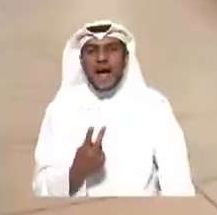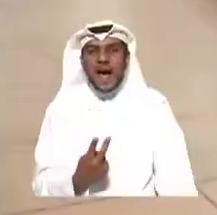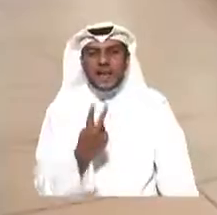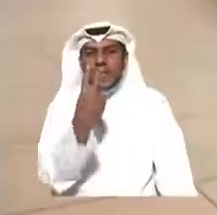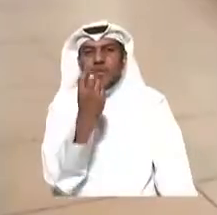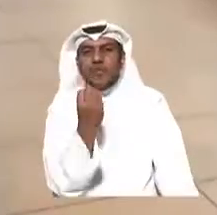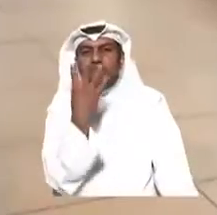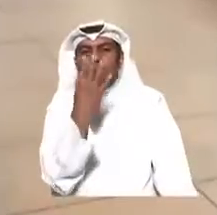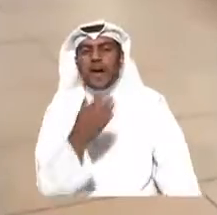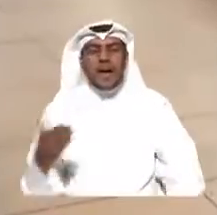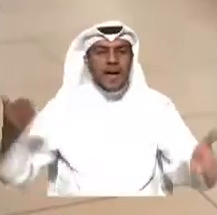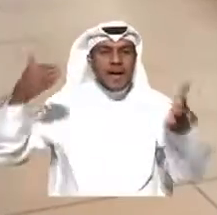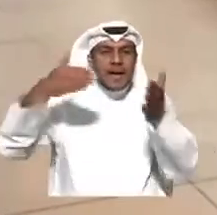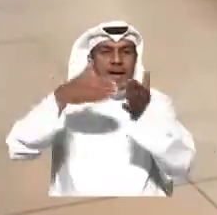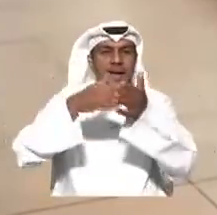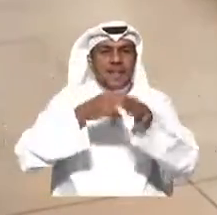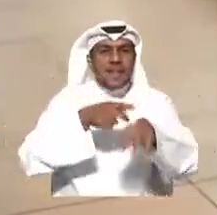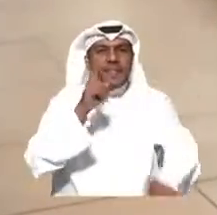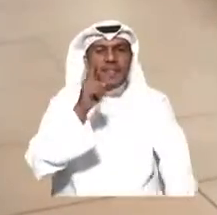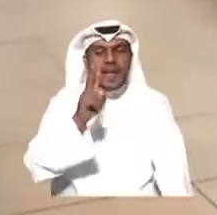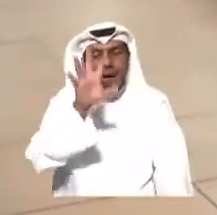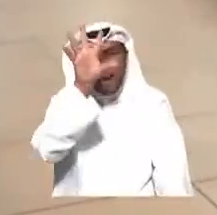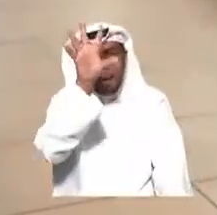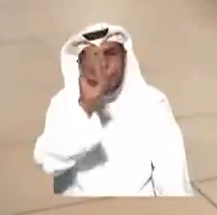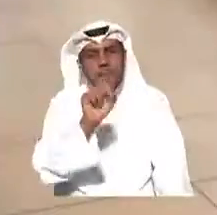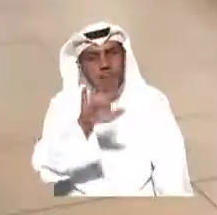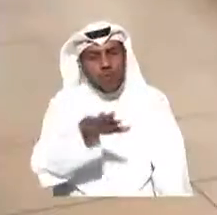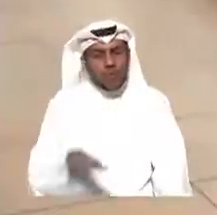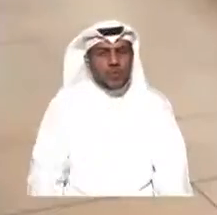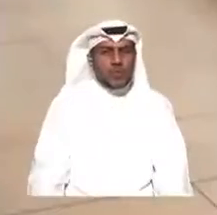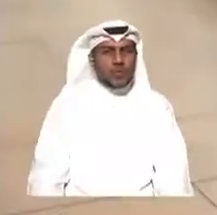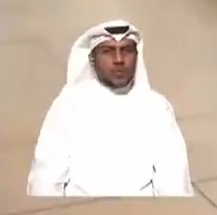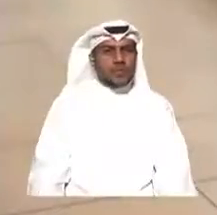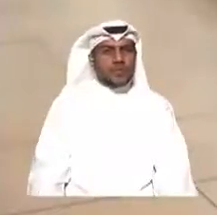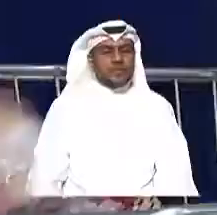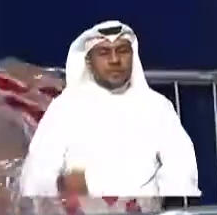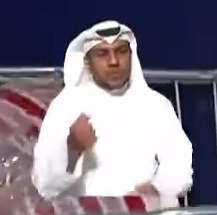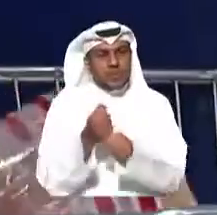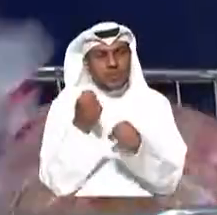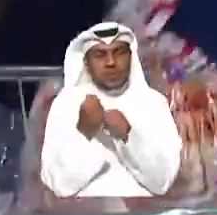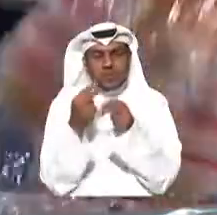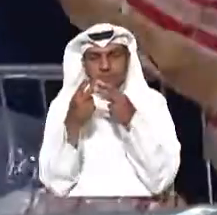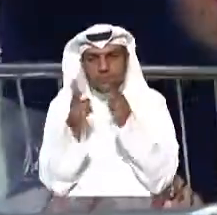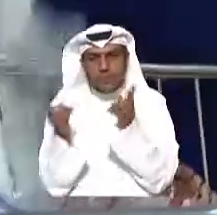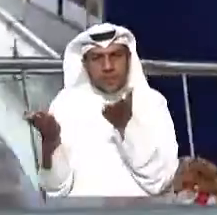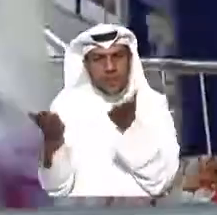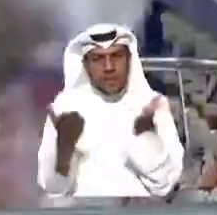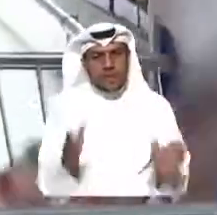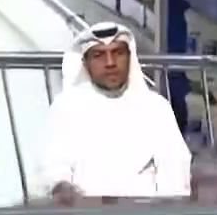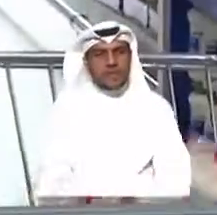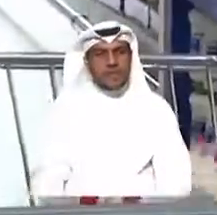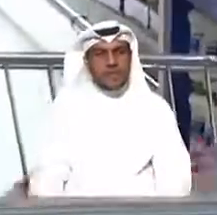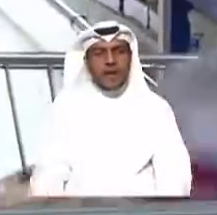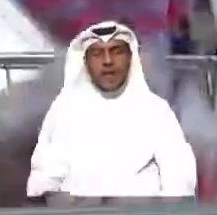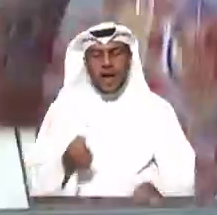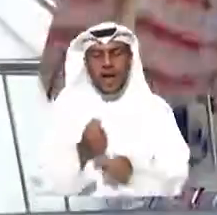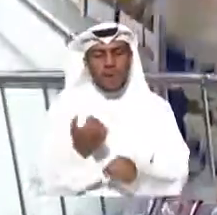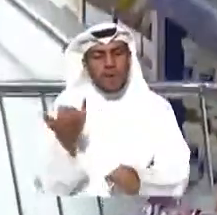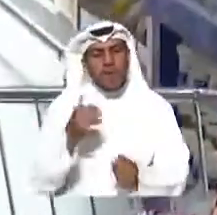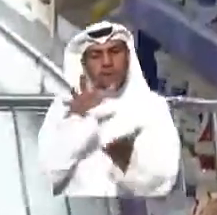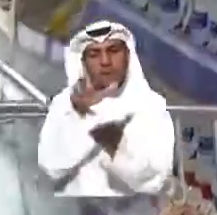7 صباحا وحتى 12 بعد منتصف الليل، في خطوة تجسد تطبيق قرارات مجلس